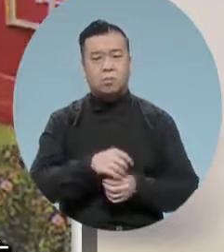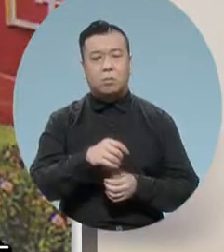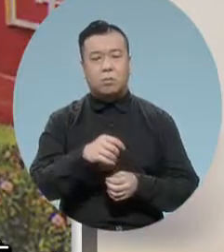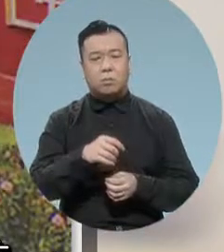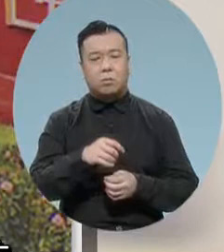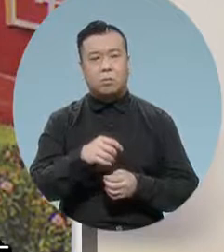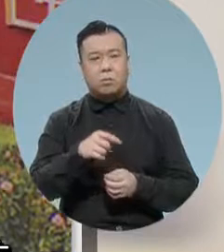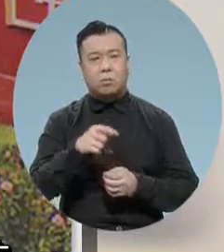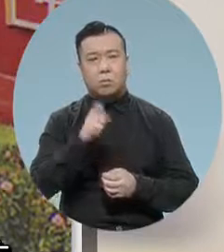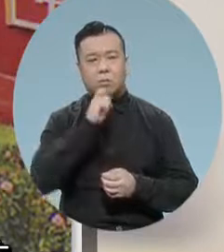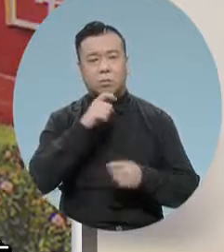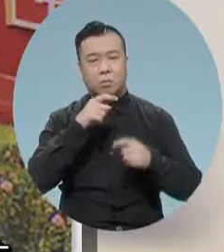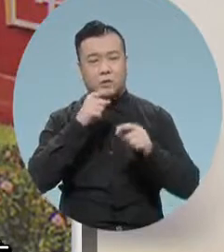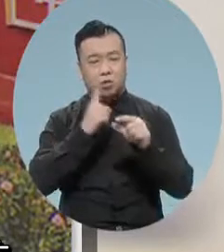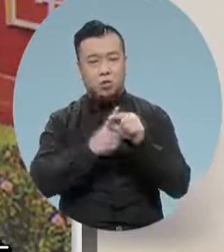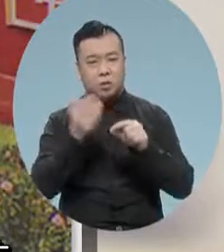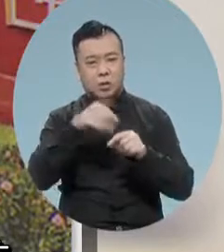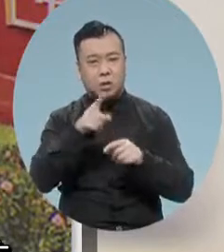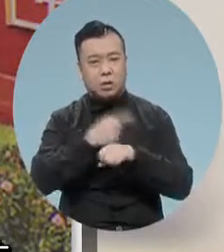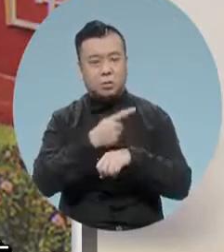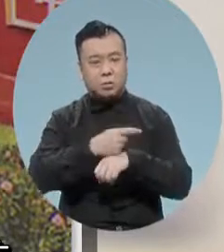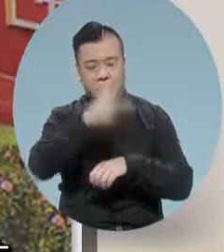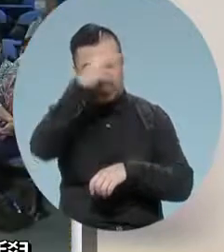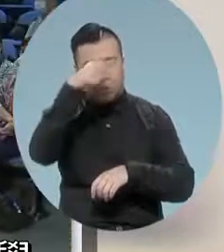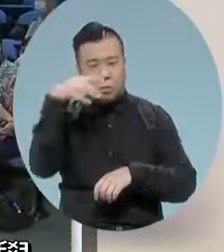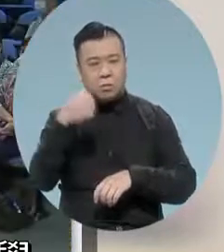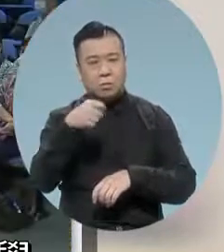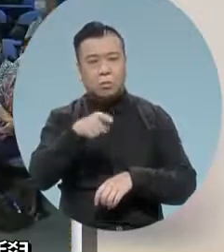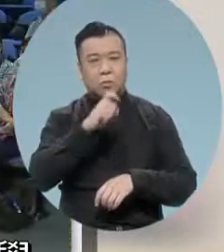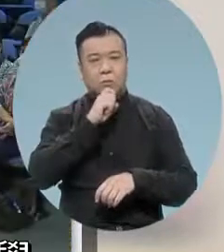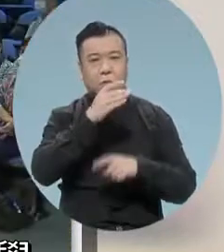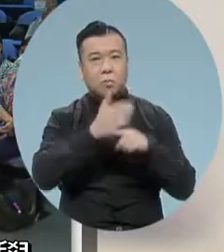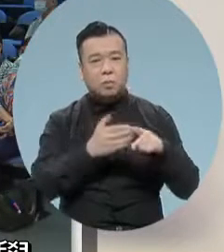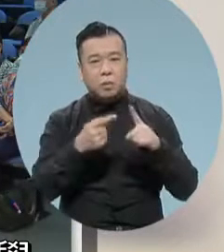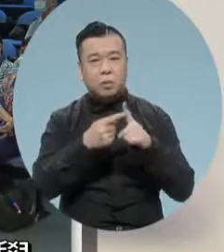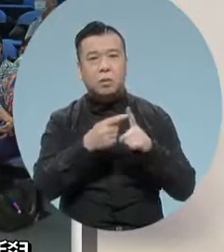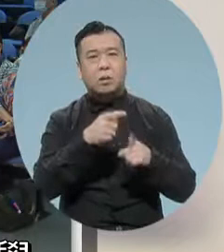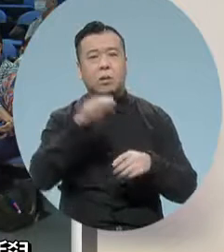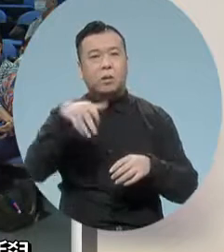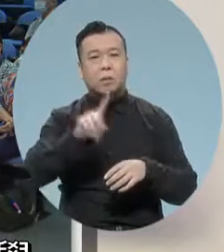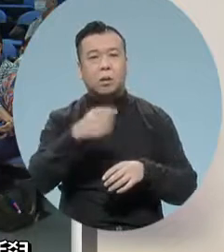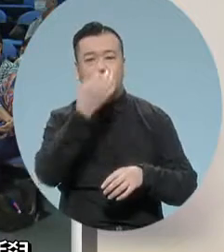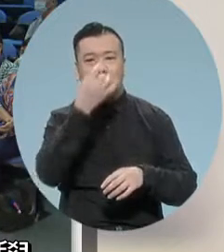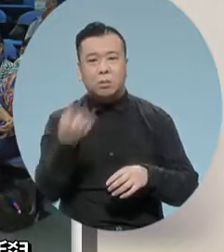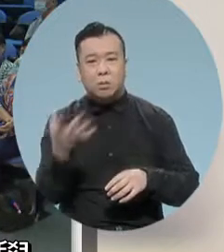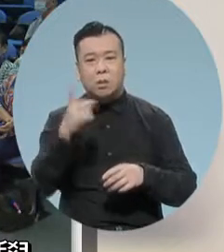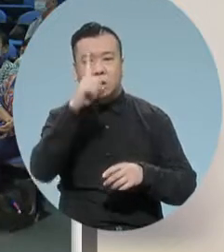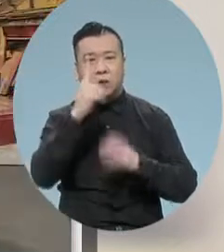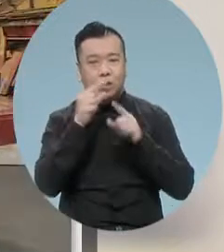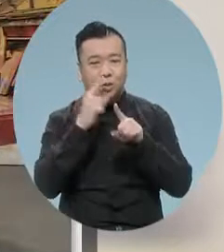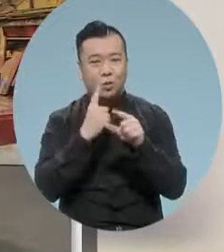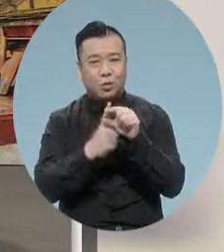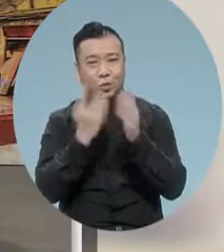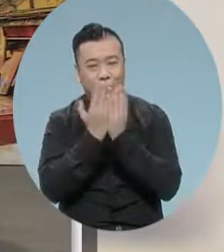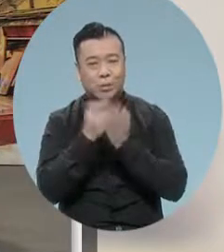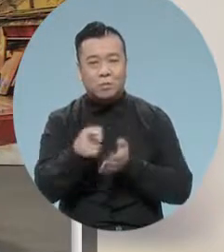做這個臨時大總統的時候，竟然有一半的國員是來自於香港一間中學而已。